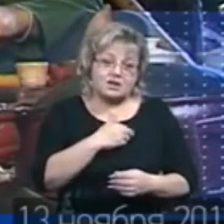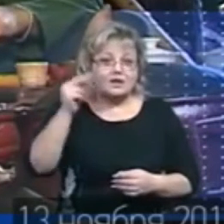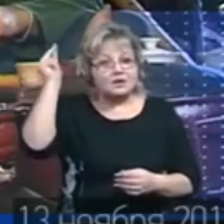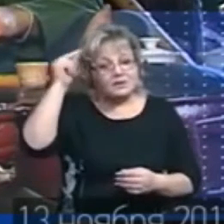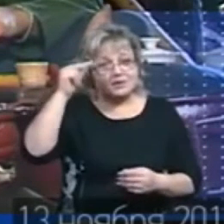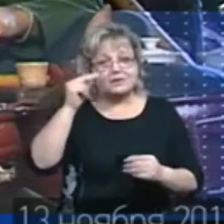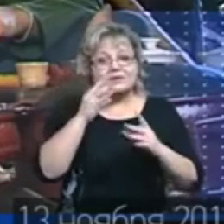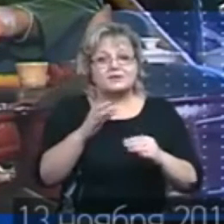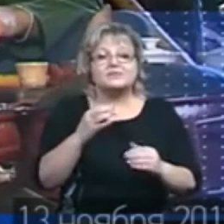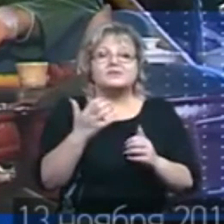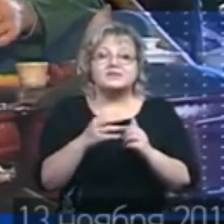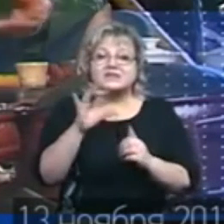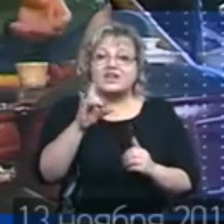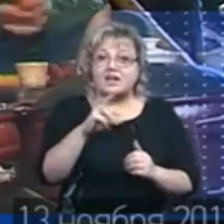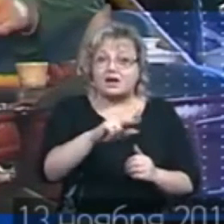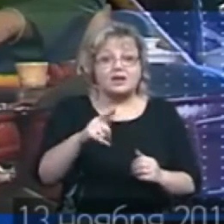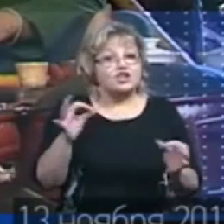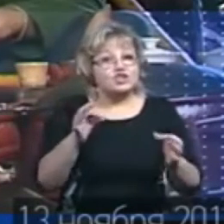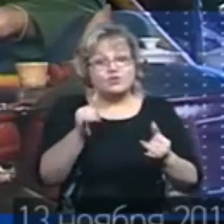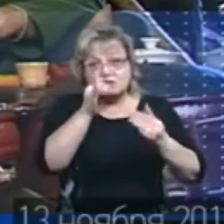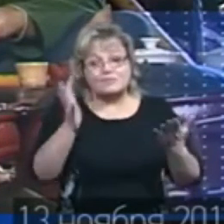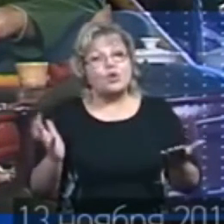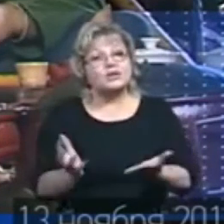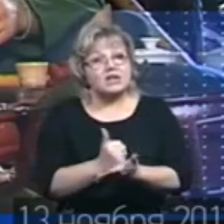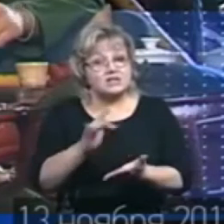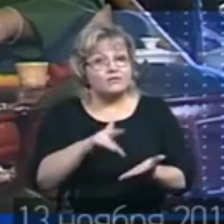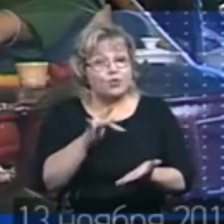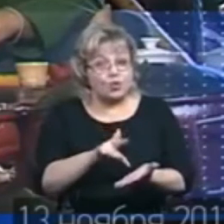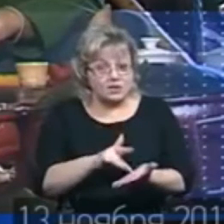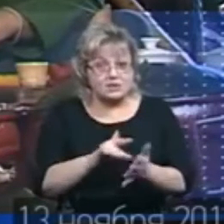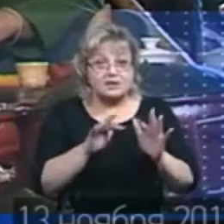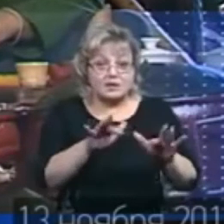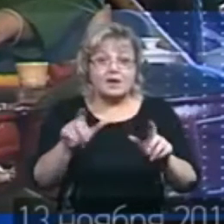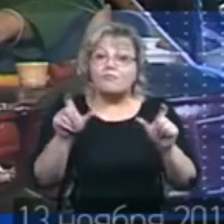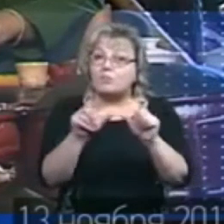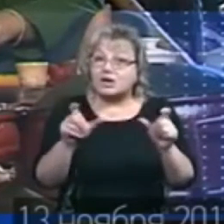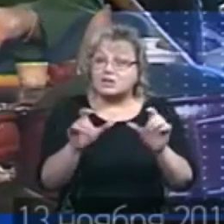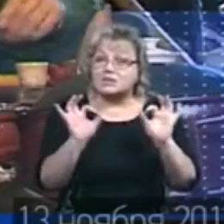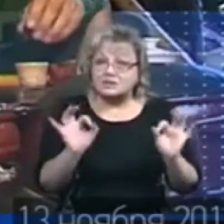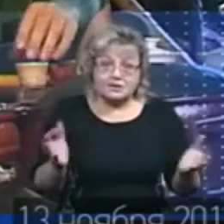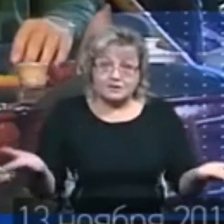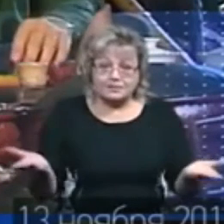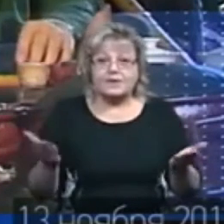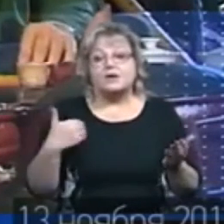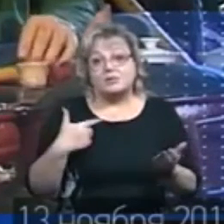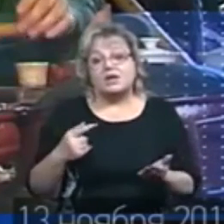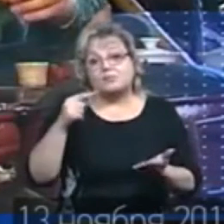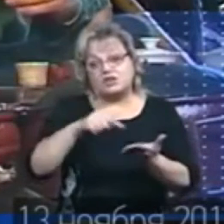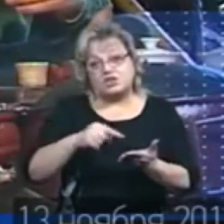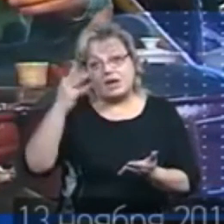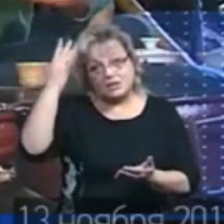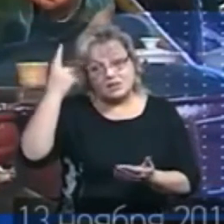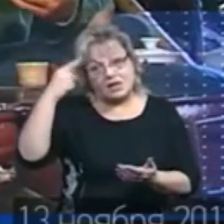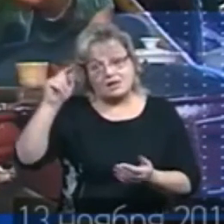славянском музыкальном инструменте свирели. Но так как ничего не смог найти в городе, ни в одном из магазинов музыкальных, у меня пришла